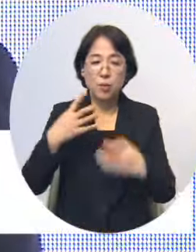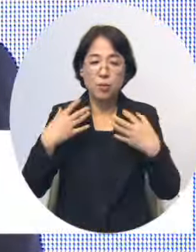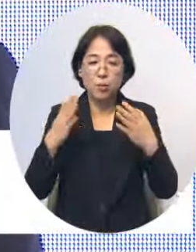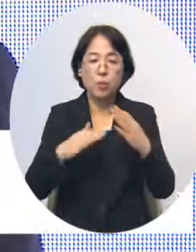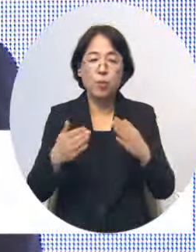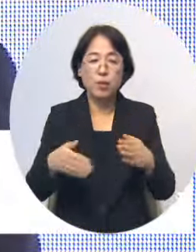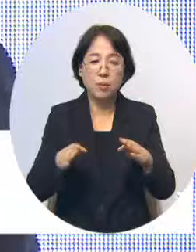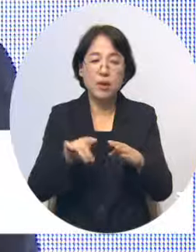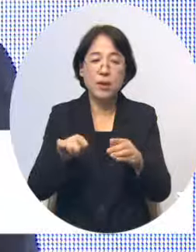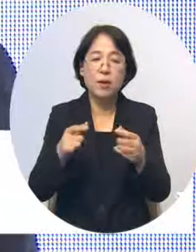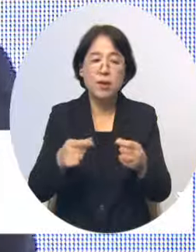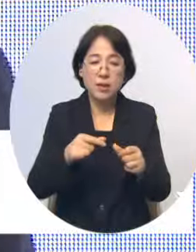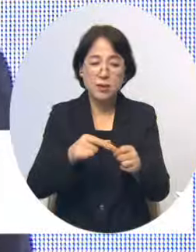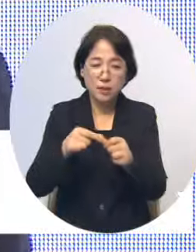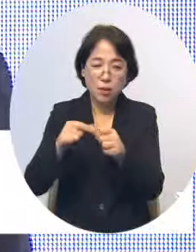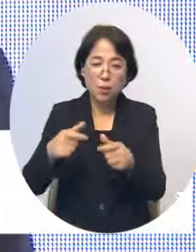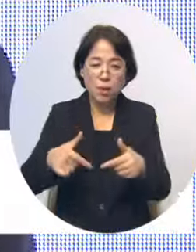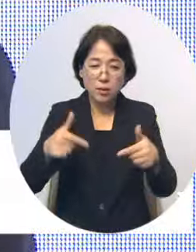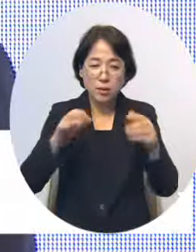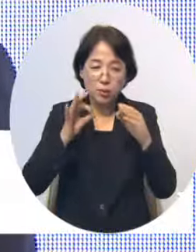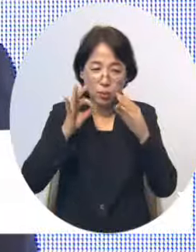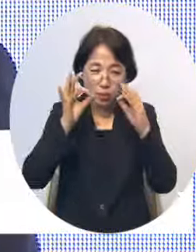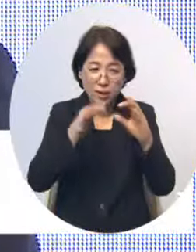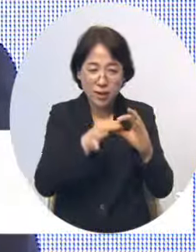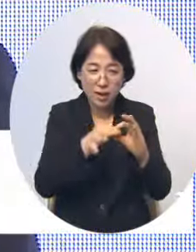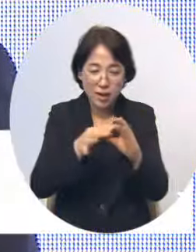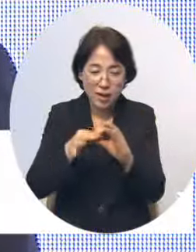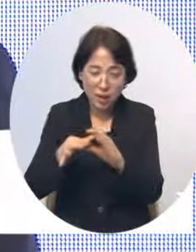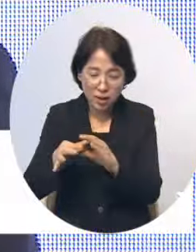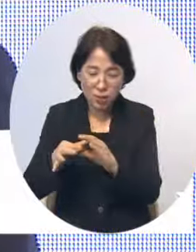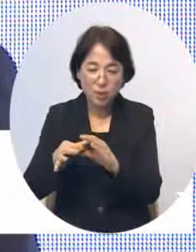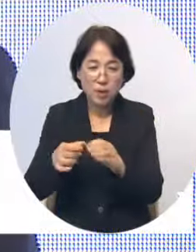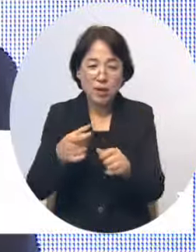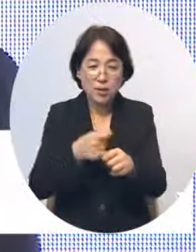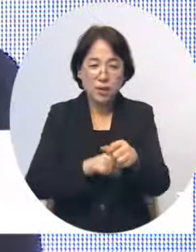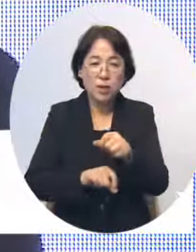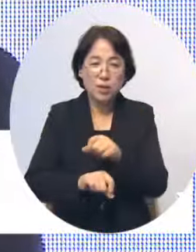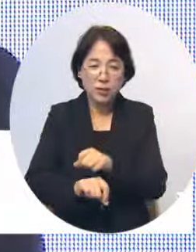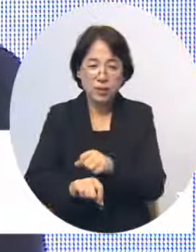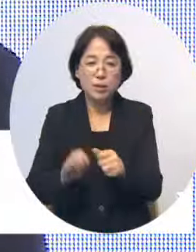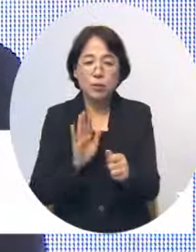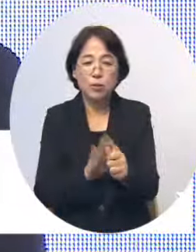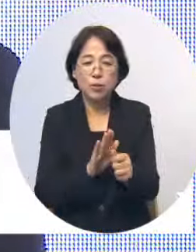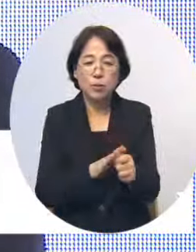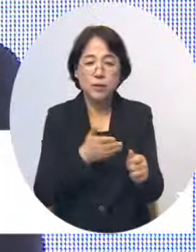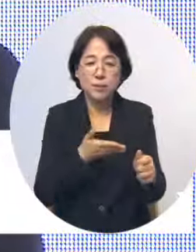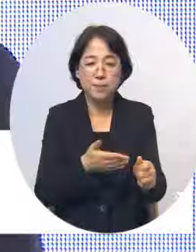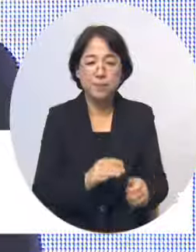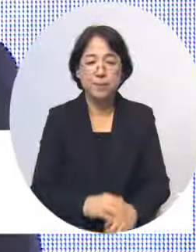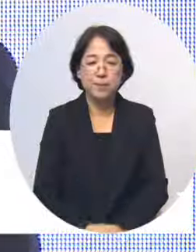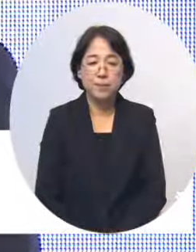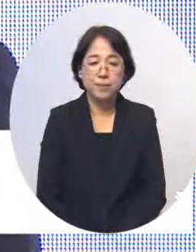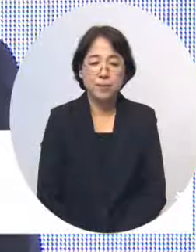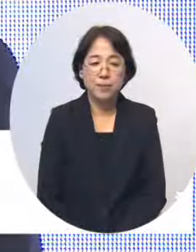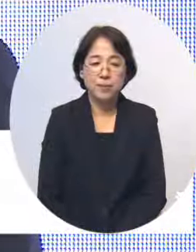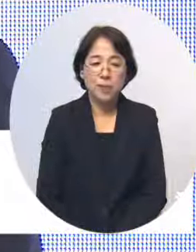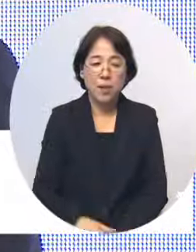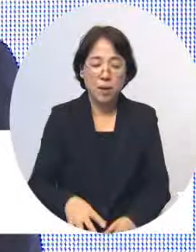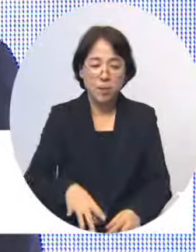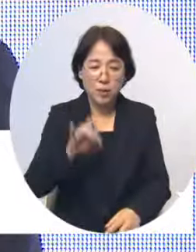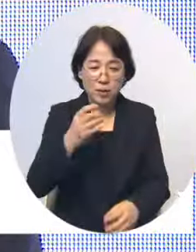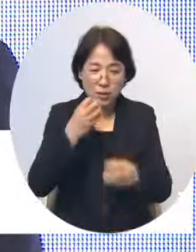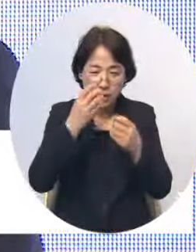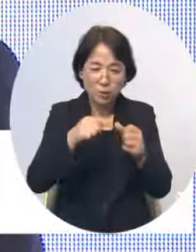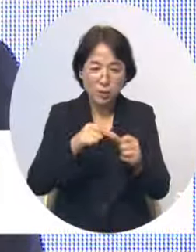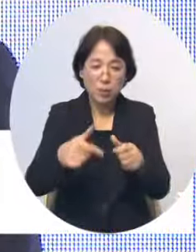공공 기간은 이런 채용 여력 확대 노력이 지속될 수 있도록 적극 뒷받침하겠습니다 우선 신규 체형